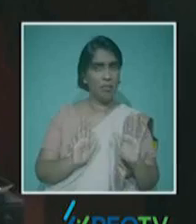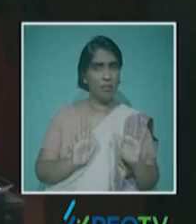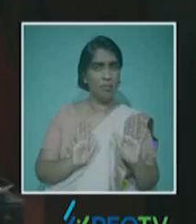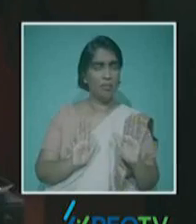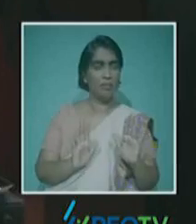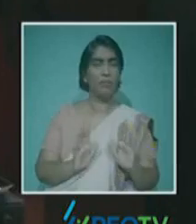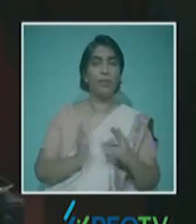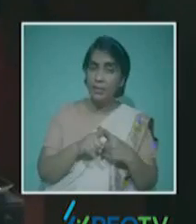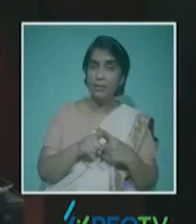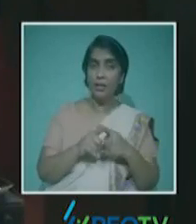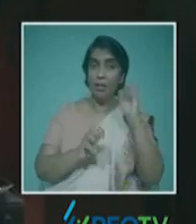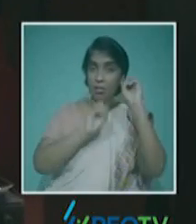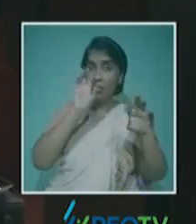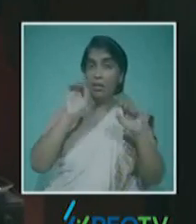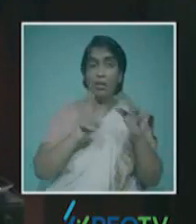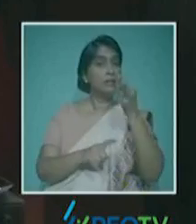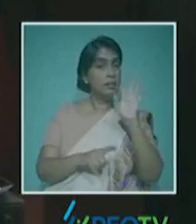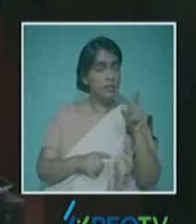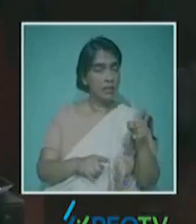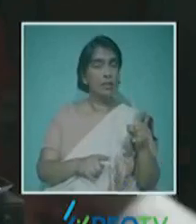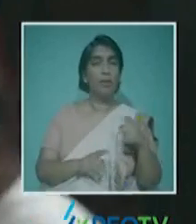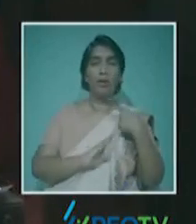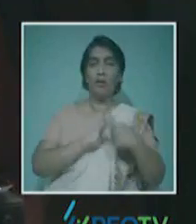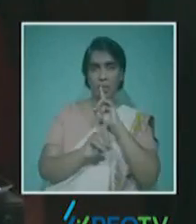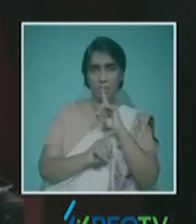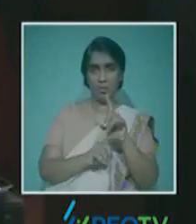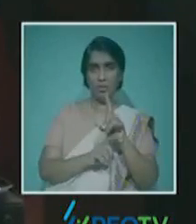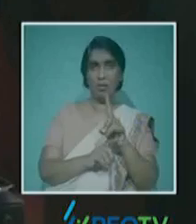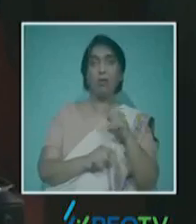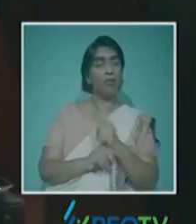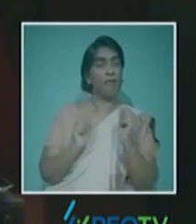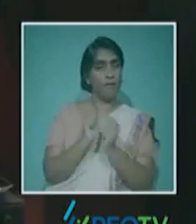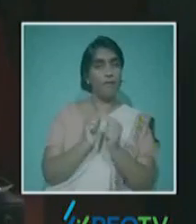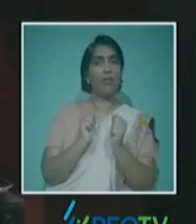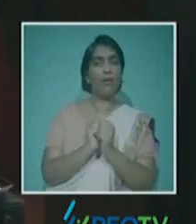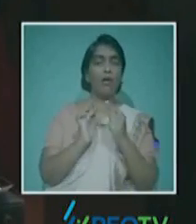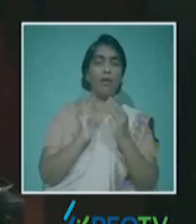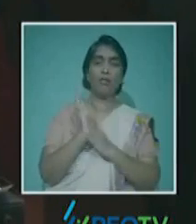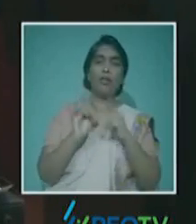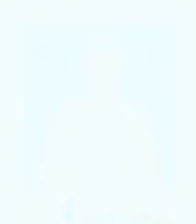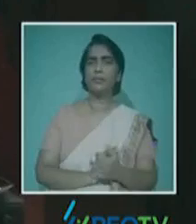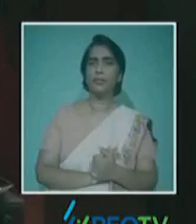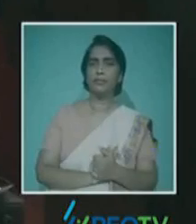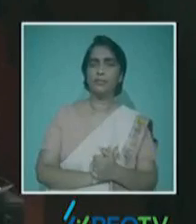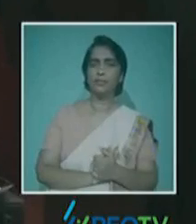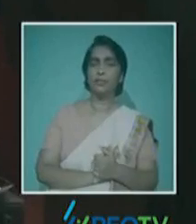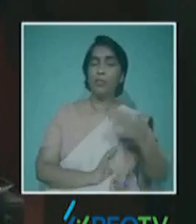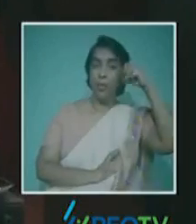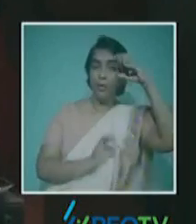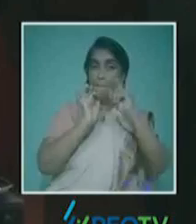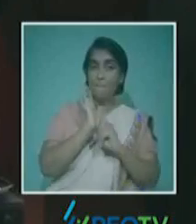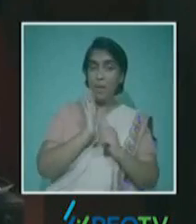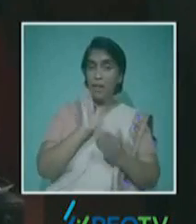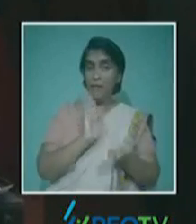නැහැලු. බදු ටික ගහනකොට ජනාධිපතිවරයා රටට ප්‍රකාශ කරනවා මේ කරන්නේ IMF එක කියන විදිහට කියලා. විදුලි බිල වැඩි කරනකොට